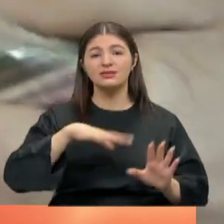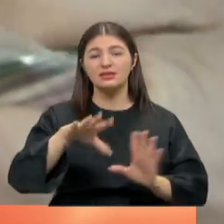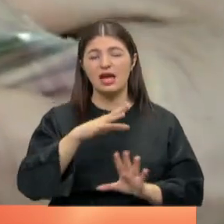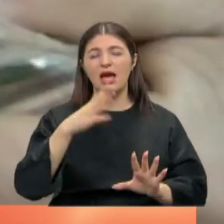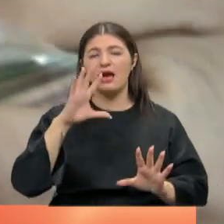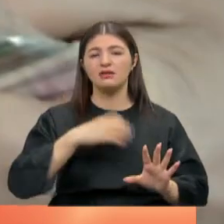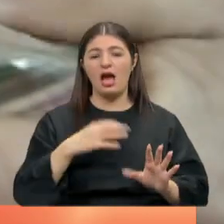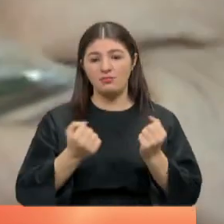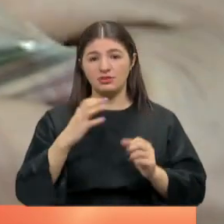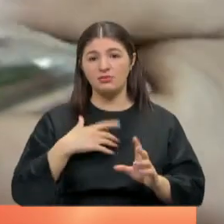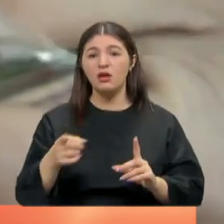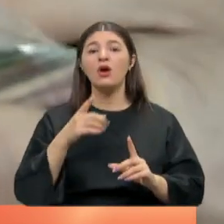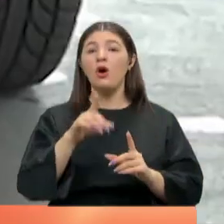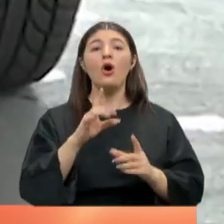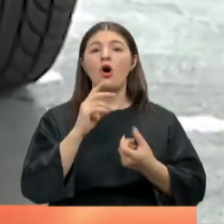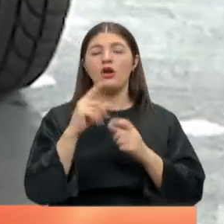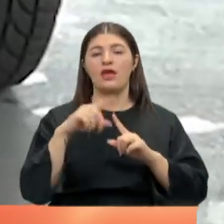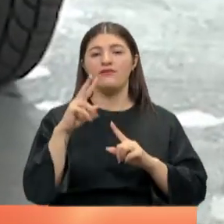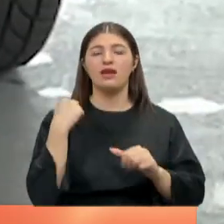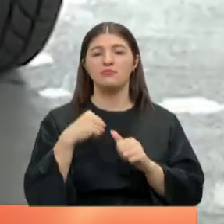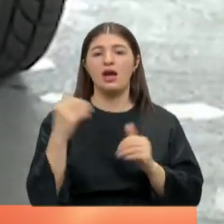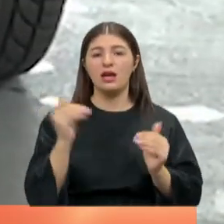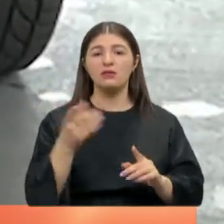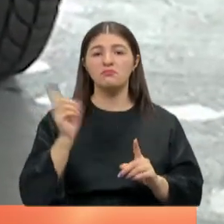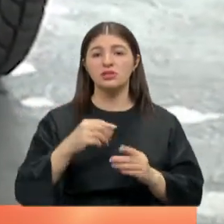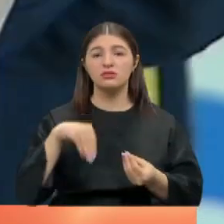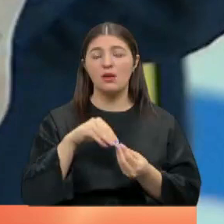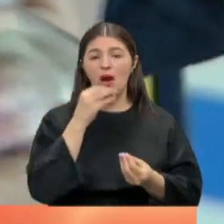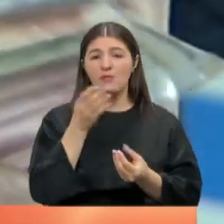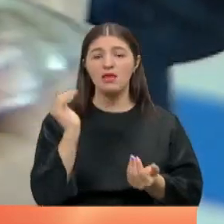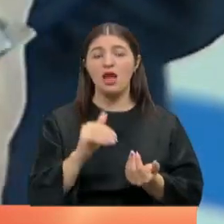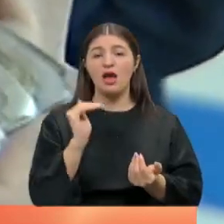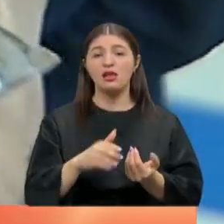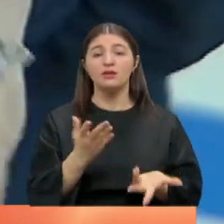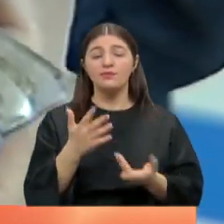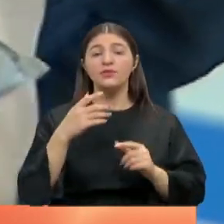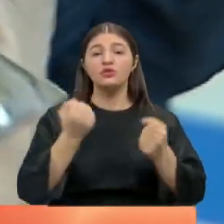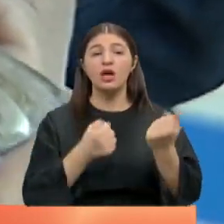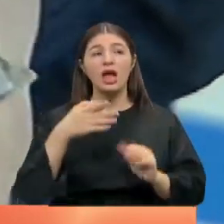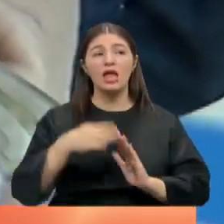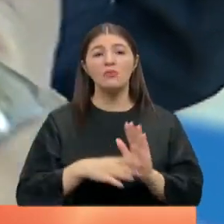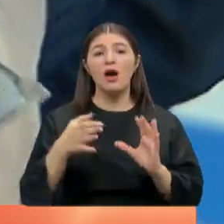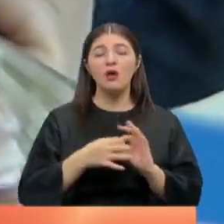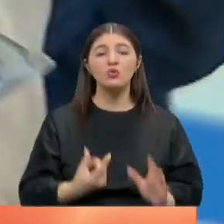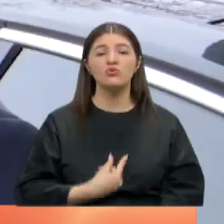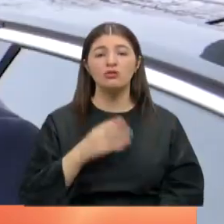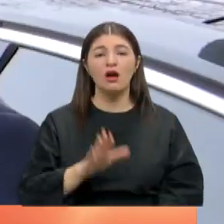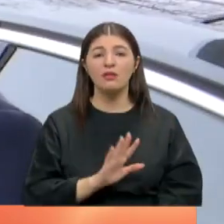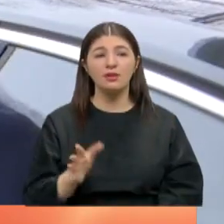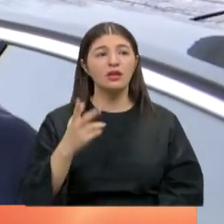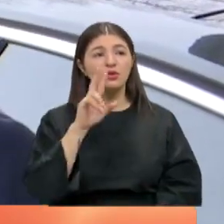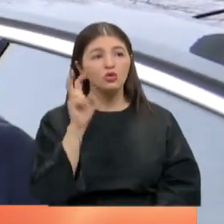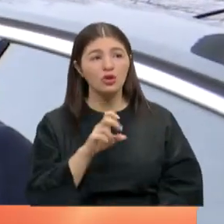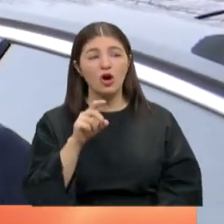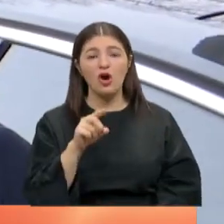sahipleri indirim yerine ÖTV geri döndü ard arda zam haberleri geldi sürücülerin indirime dair umudu kalmadı